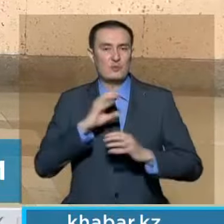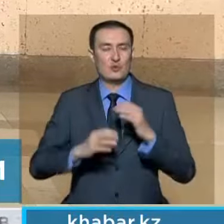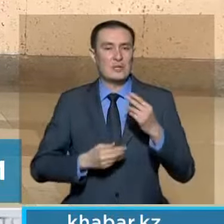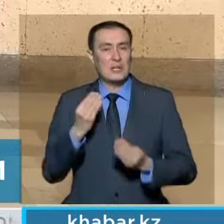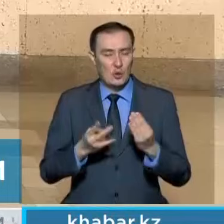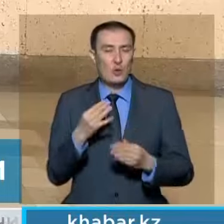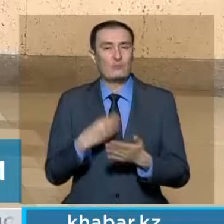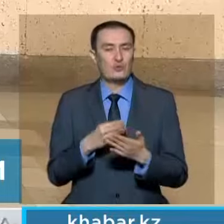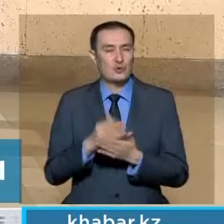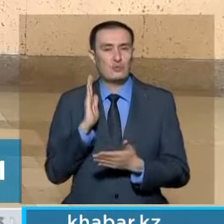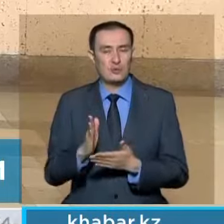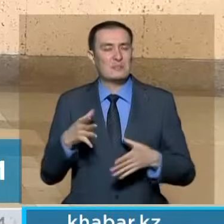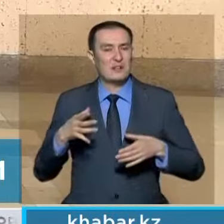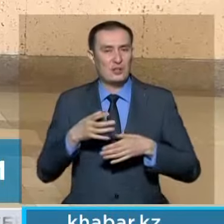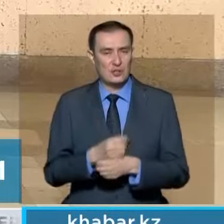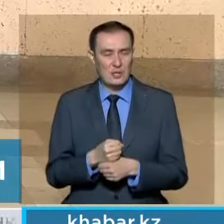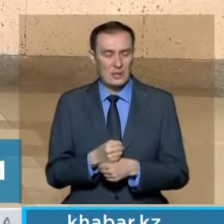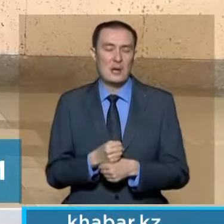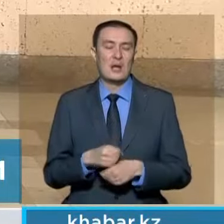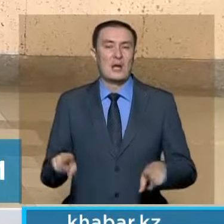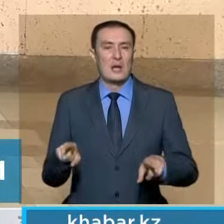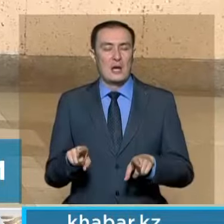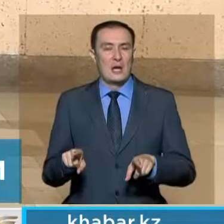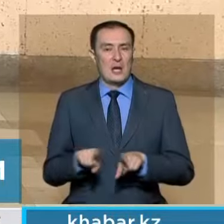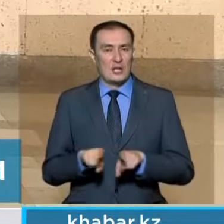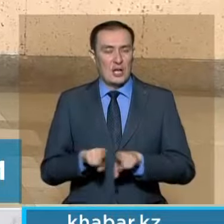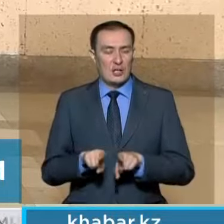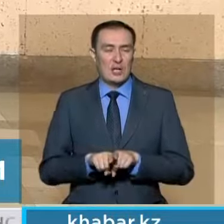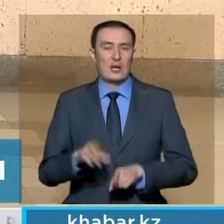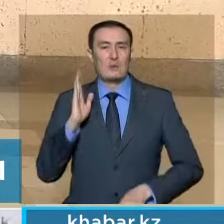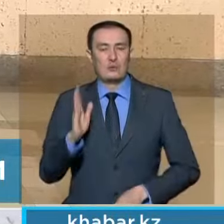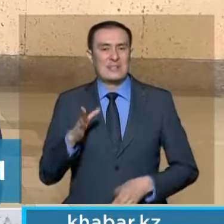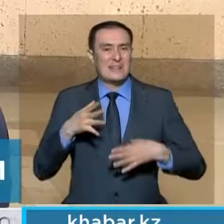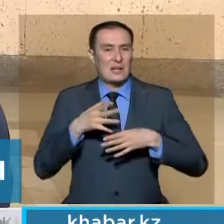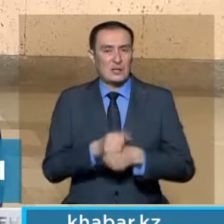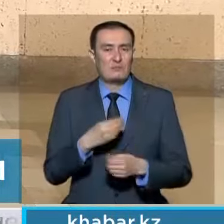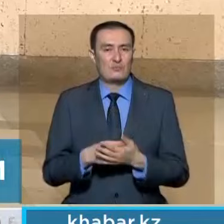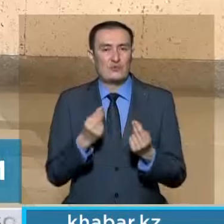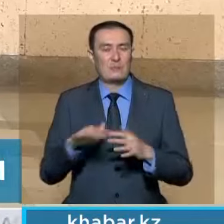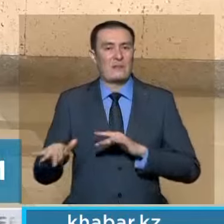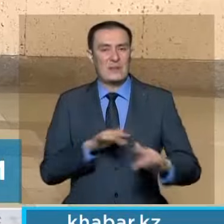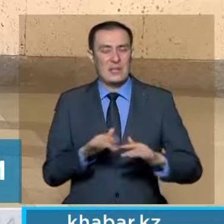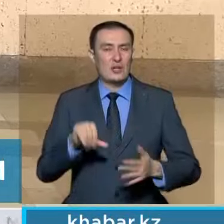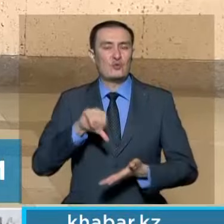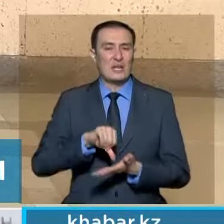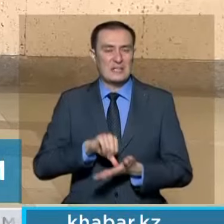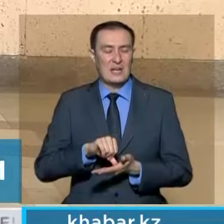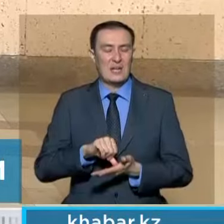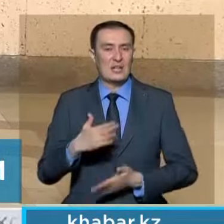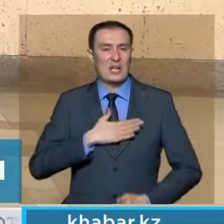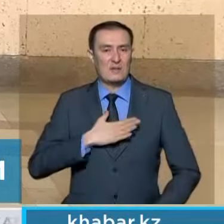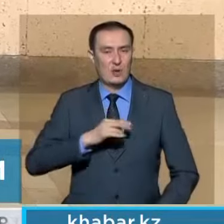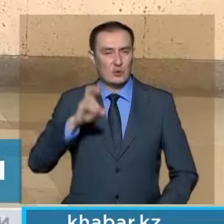но бюджет будет значительно сокращен. Кроме того, будет сокращен бюджет проведения и участия нашей